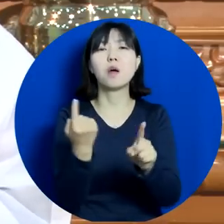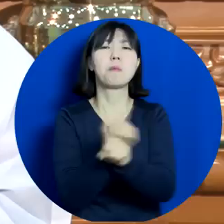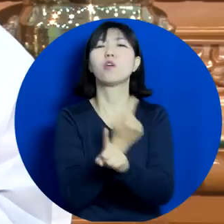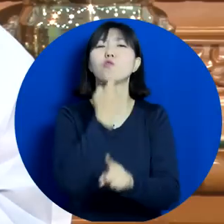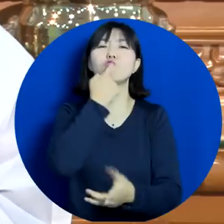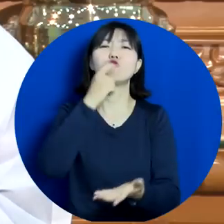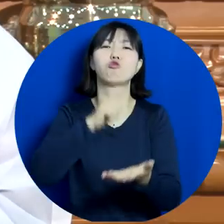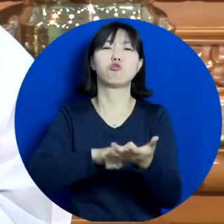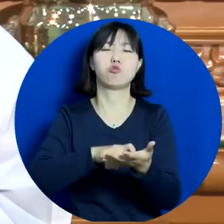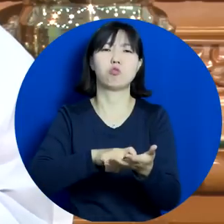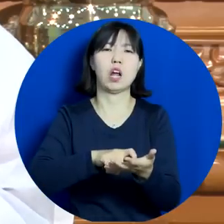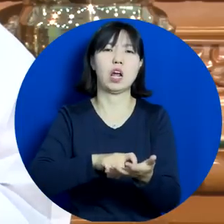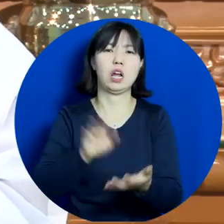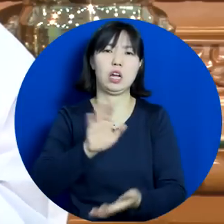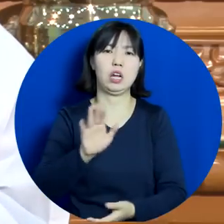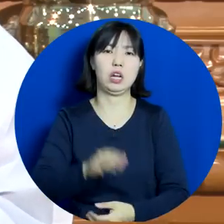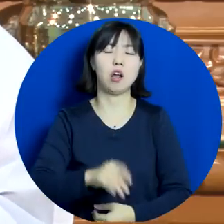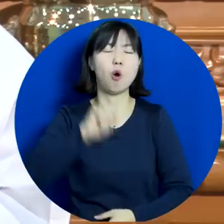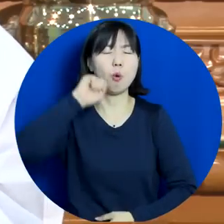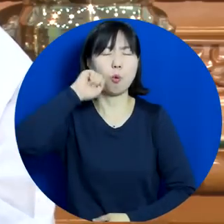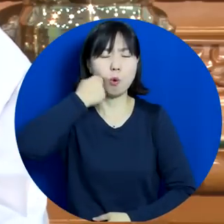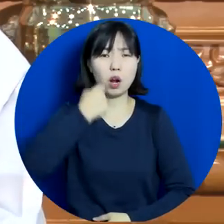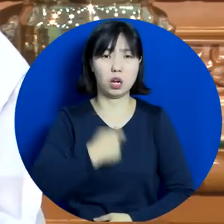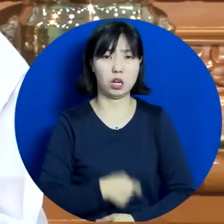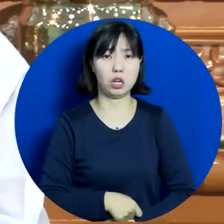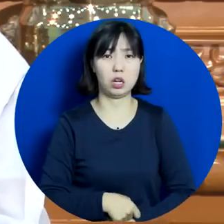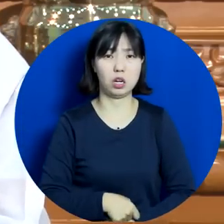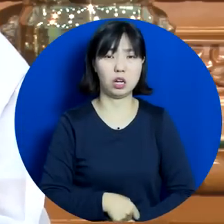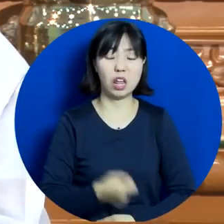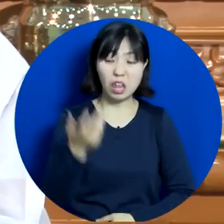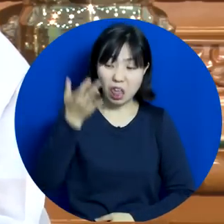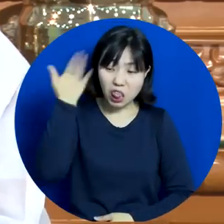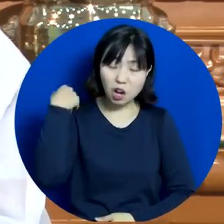쉽지 않습니다. 늘 되돌아가기가 쉬워.